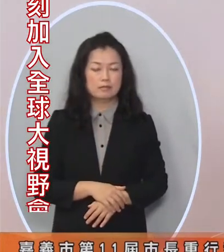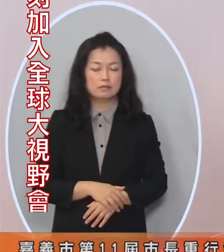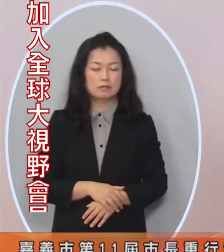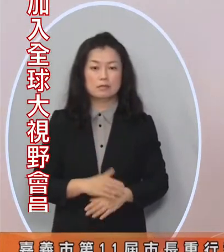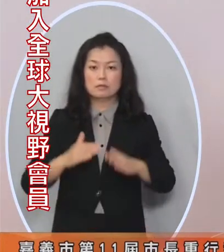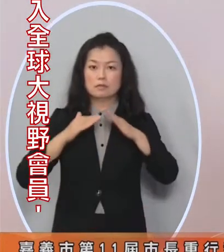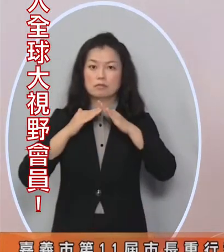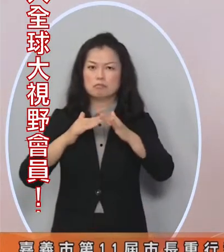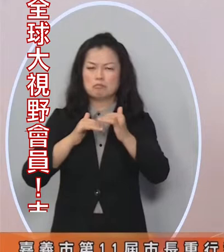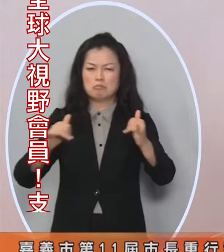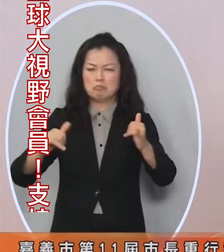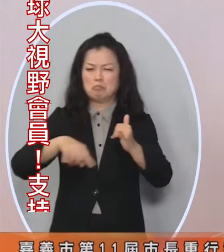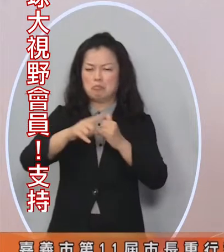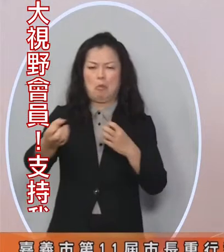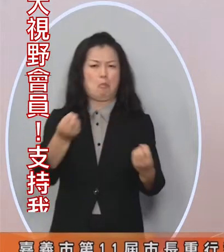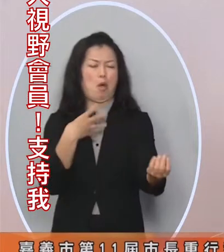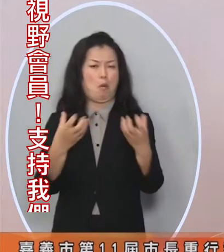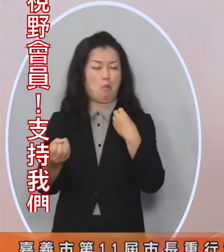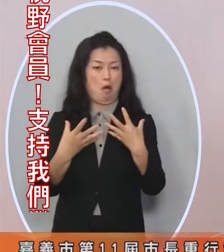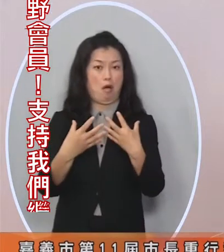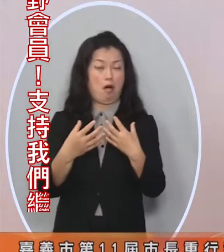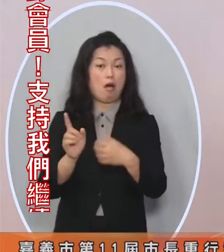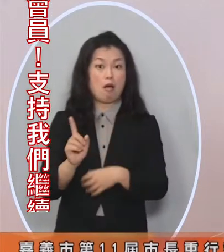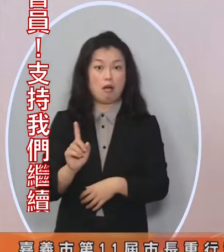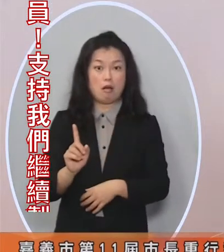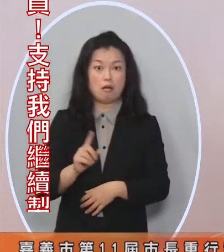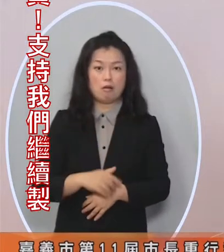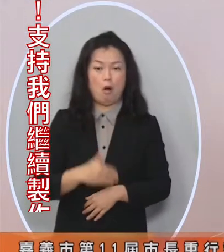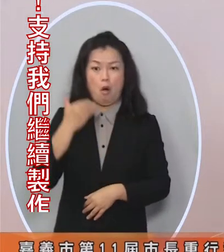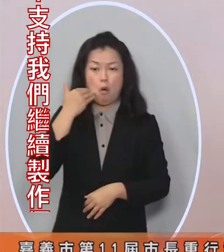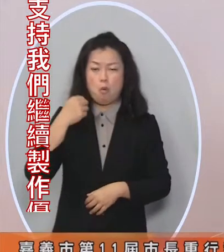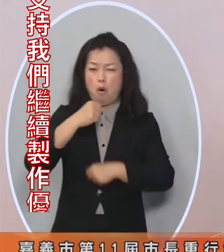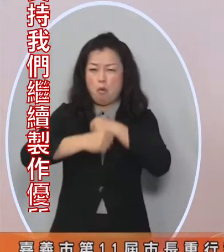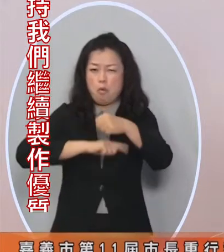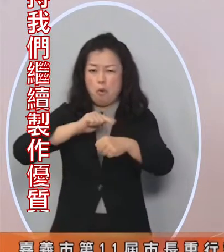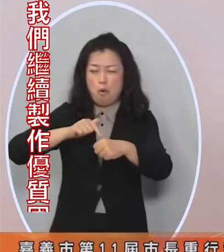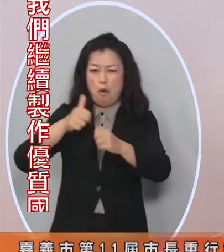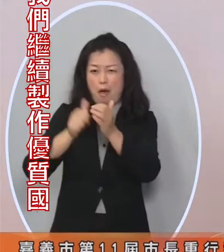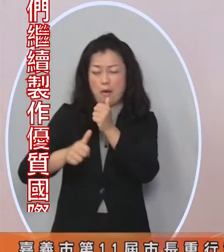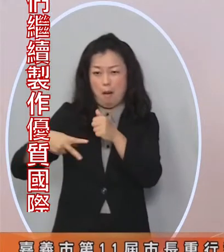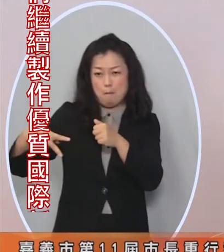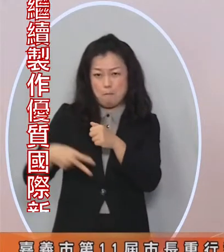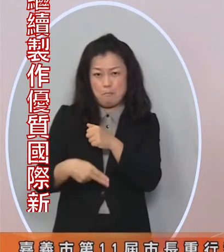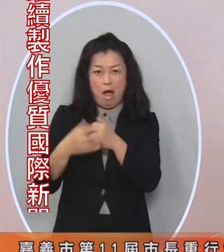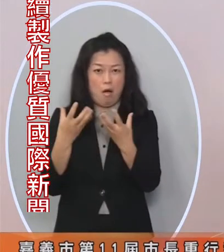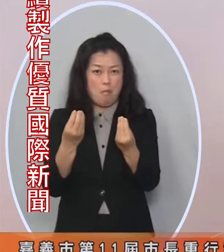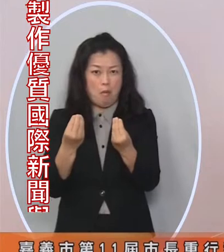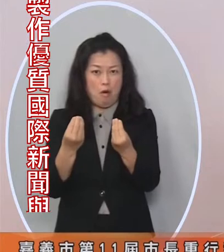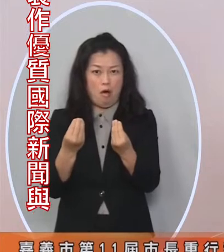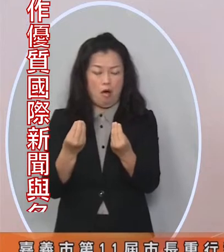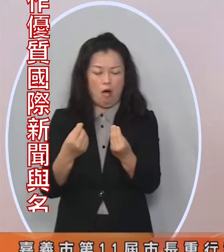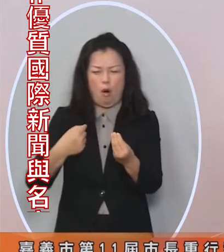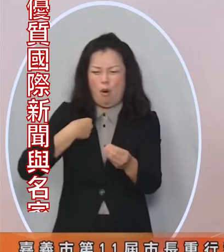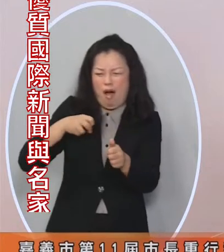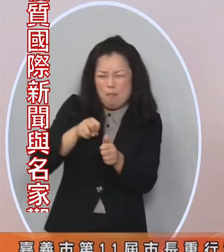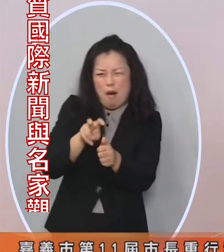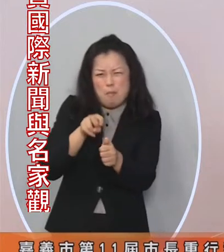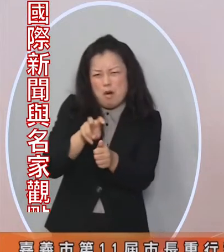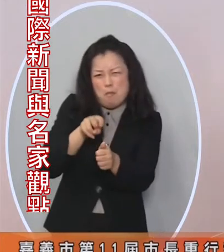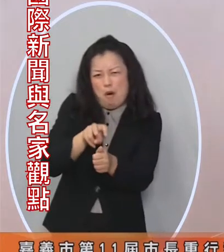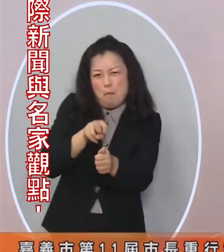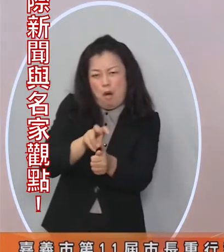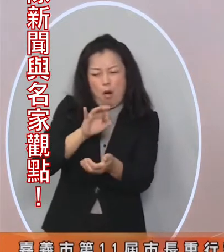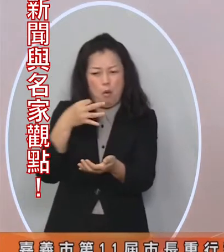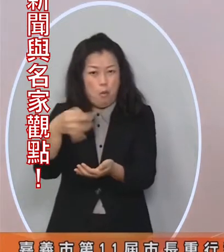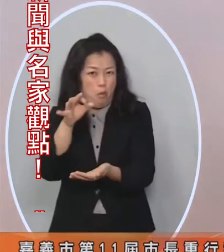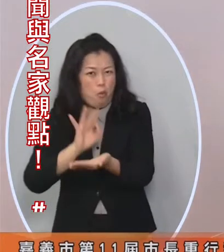为市民们反映说，如果不结扎的话，光是育养这些流浪动物将